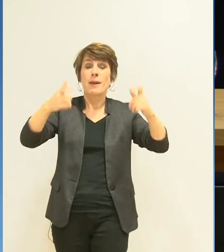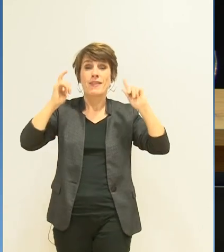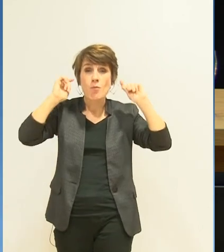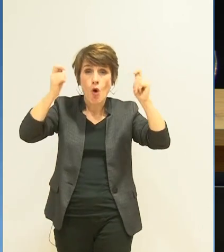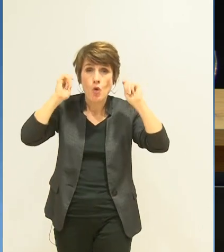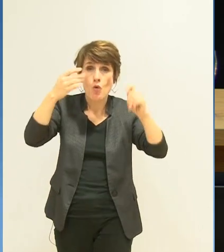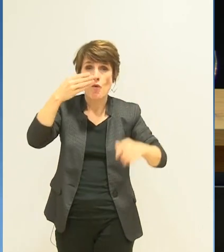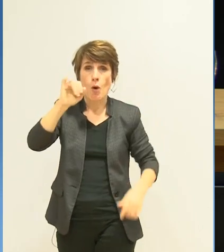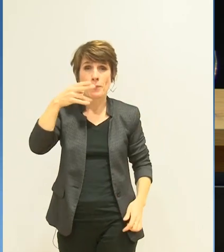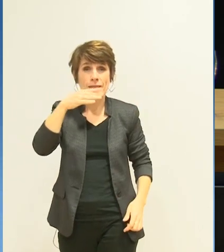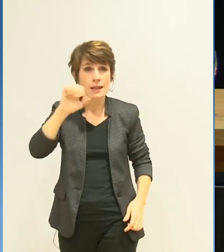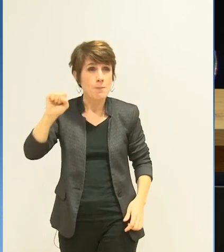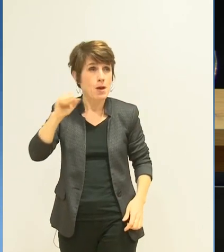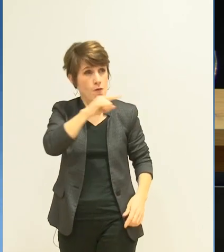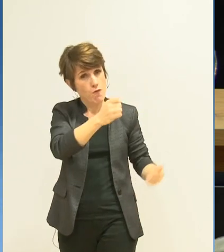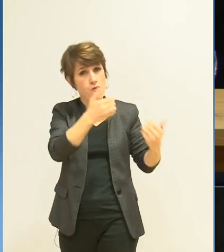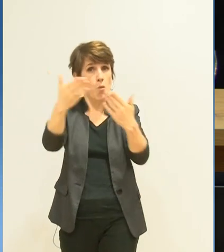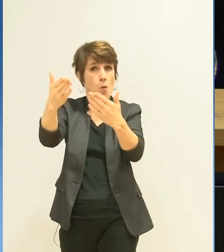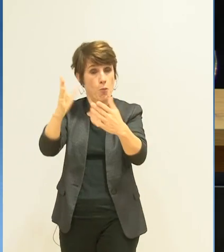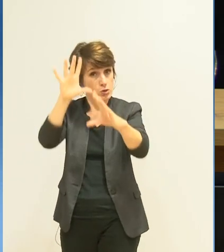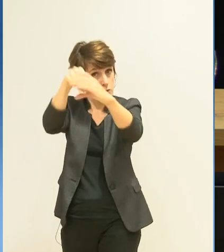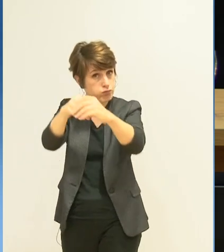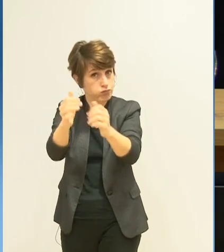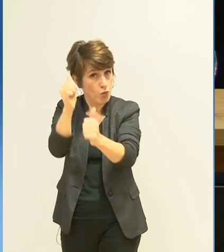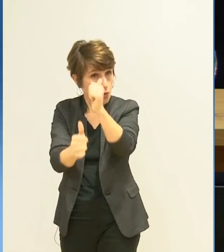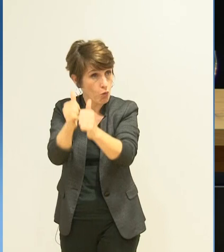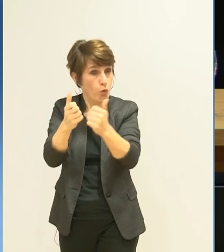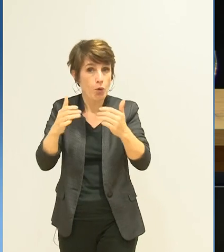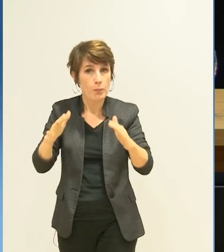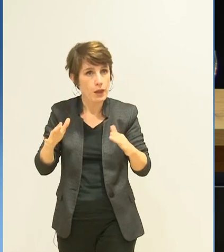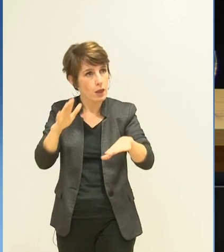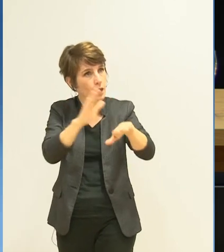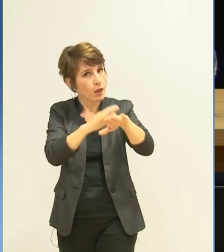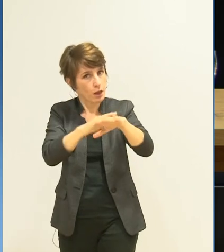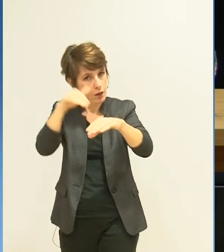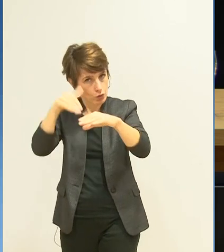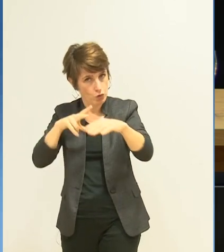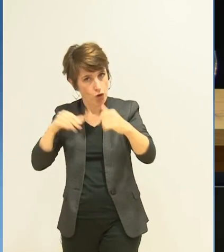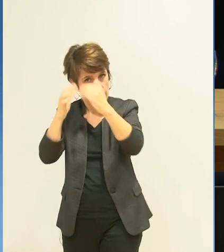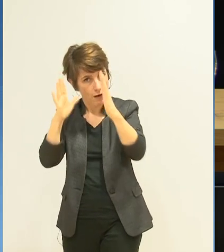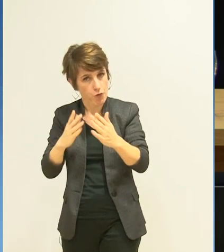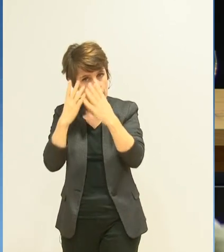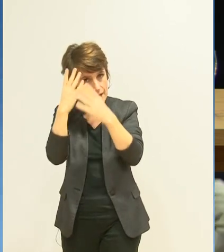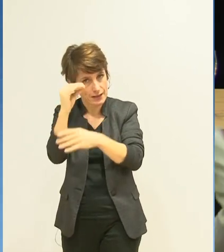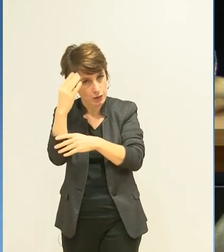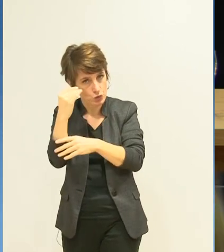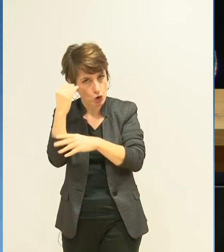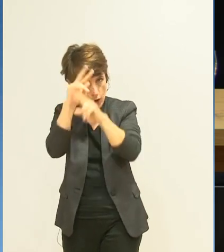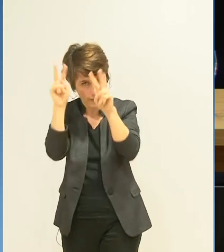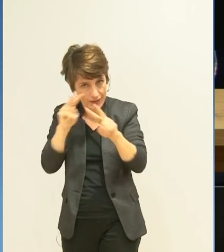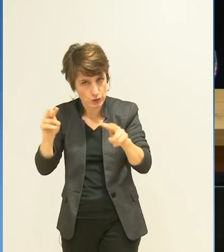s'ils étaient vides d'occupants sans prendre en considération la présence du foyer étudiant international de l'observatoire